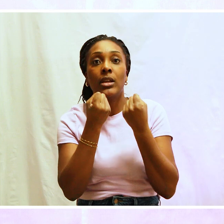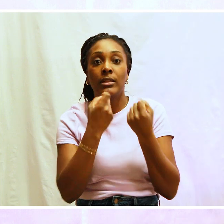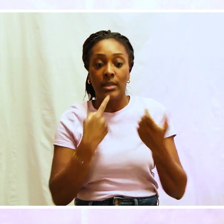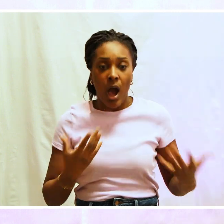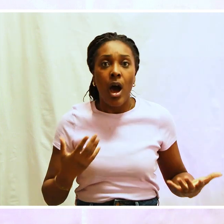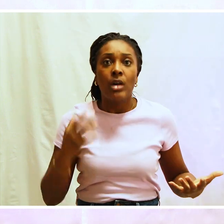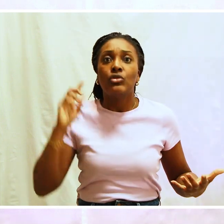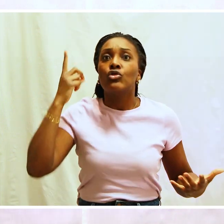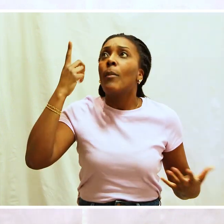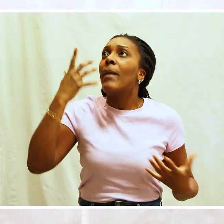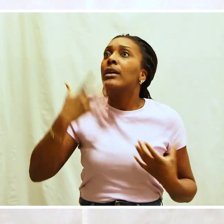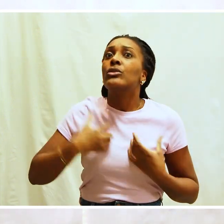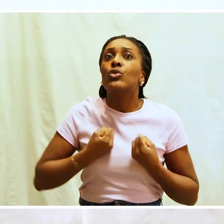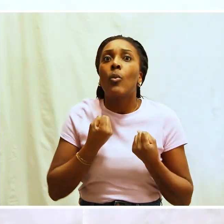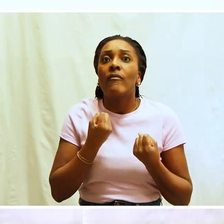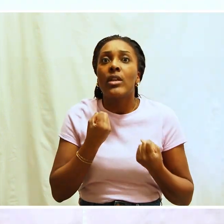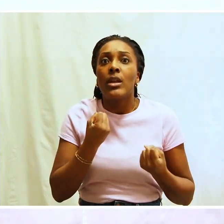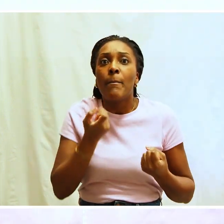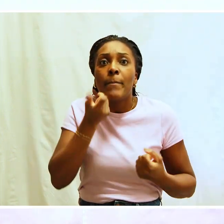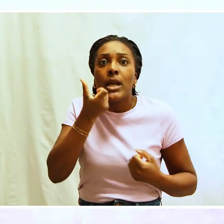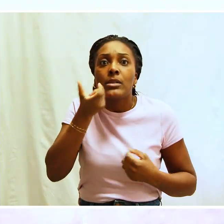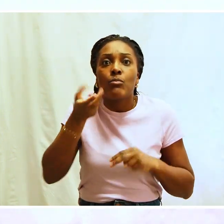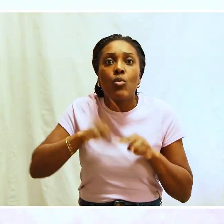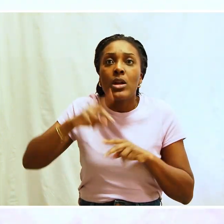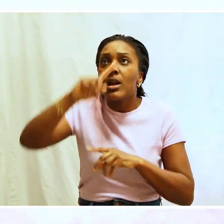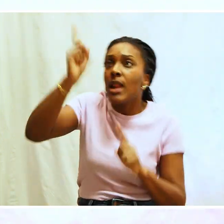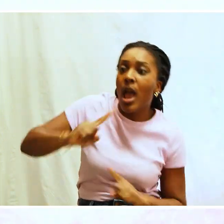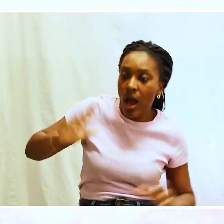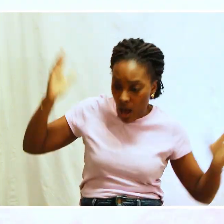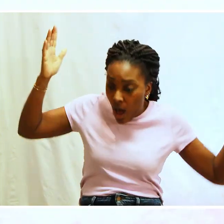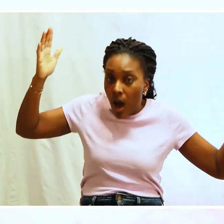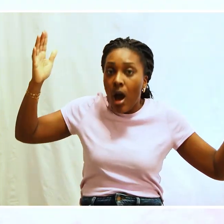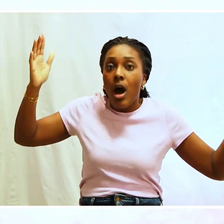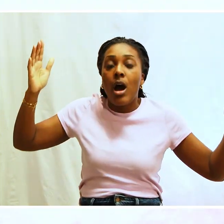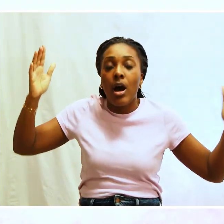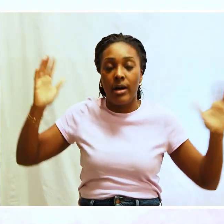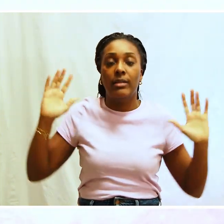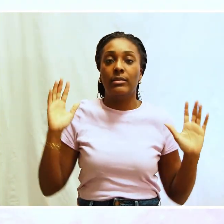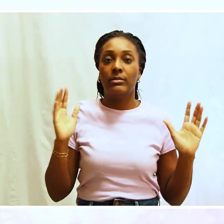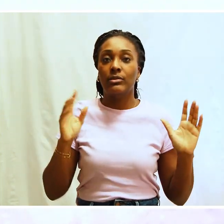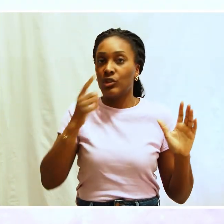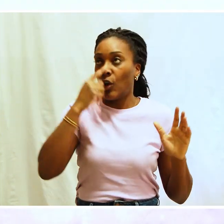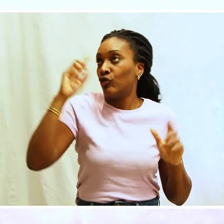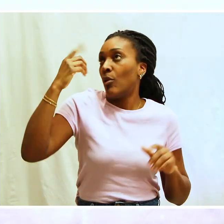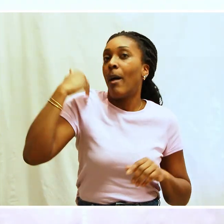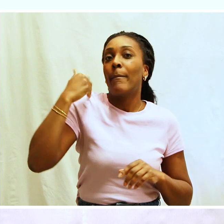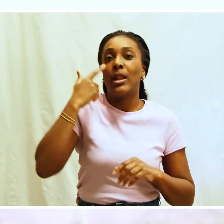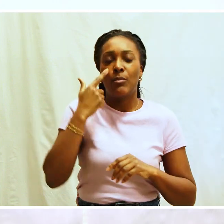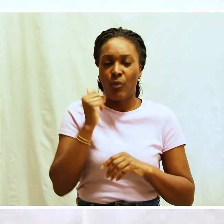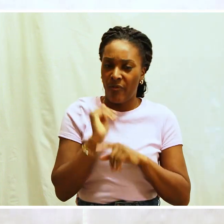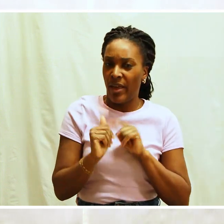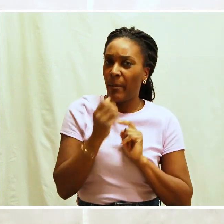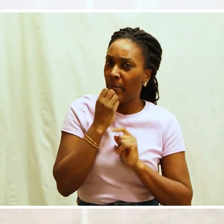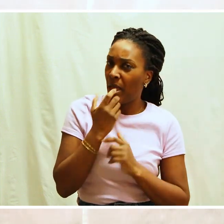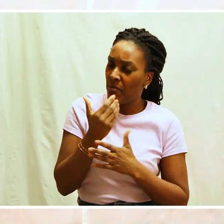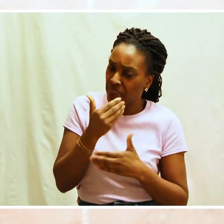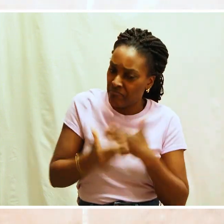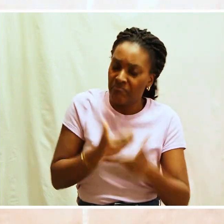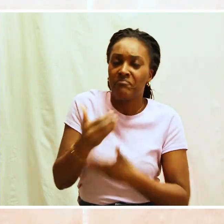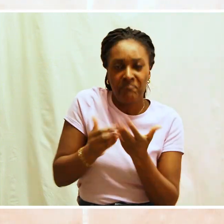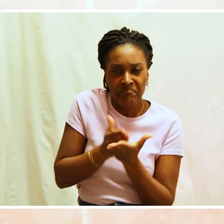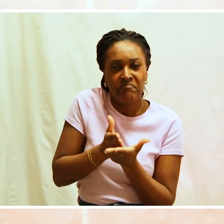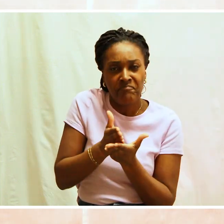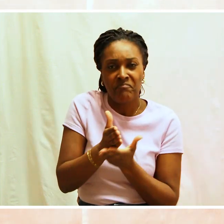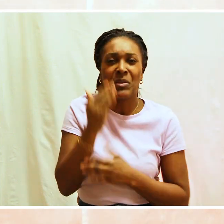waouh, Dieu m'a sauvé en fait. Et pour lui, il s'est dit, c'est parce que en fait, Dieu m'appelle à pratiquer le bien et plus je fais le bien,